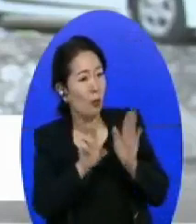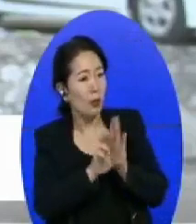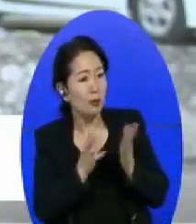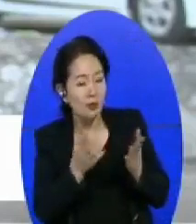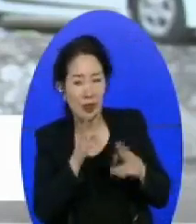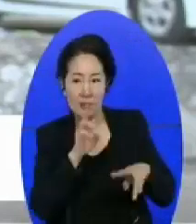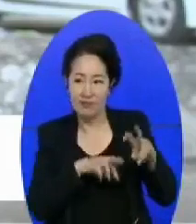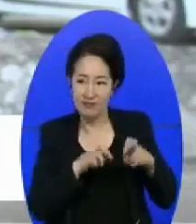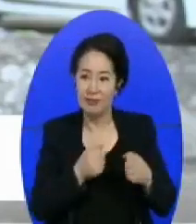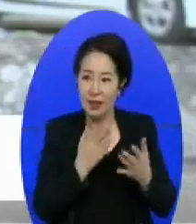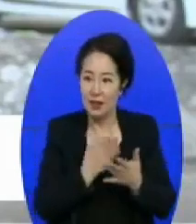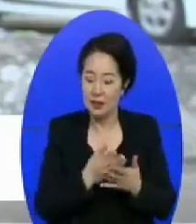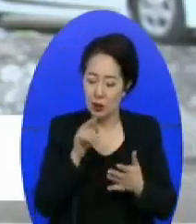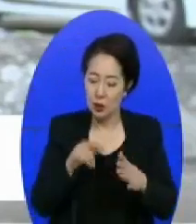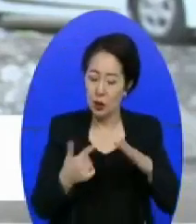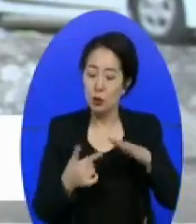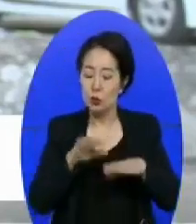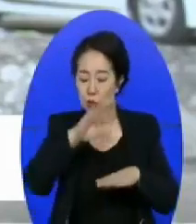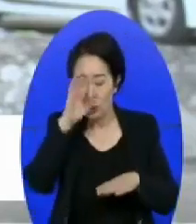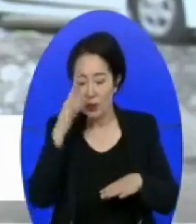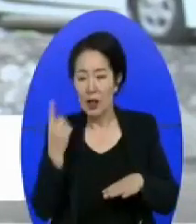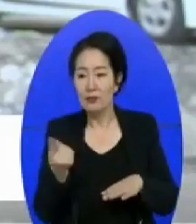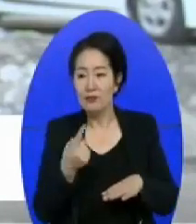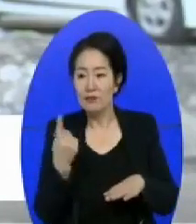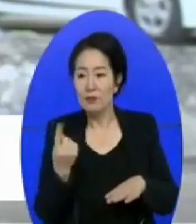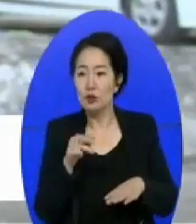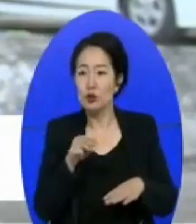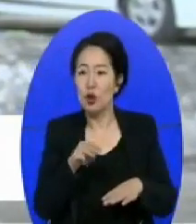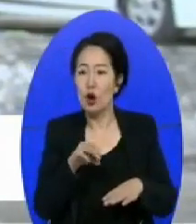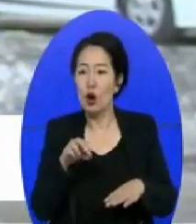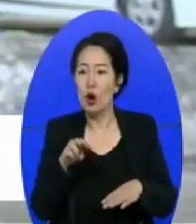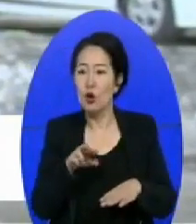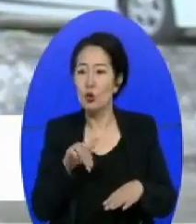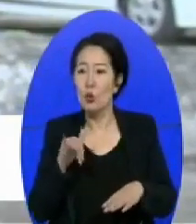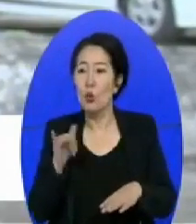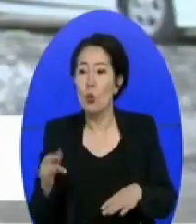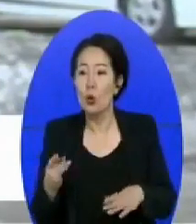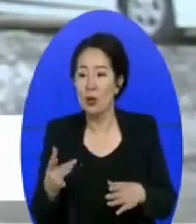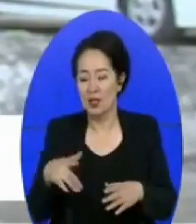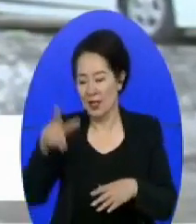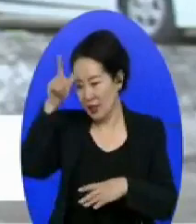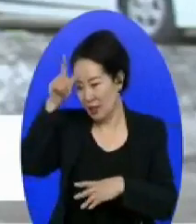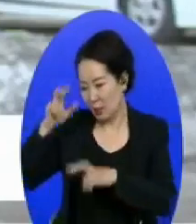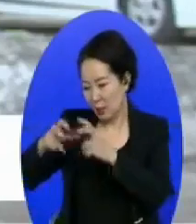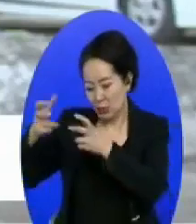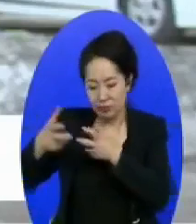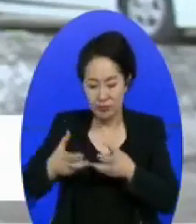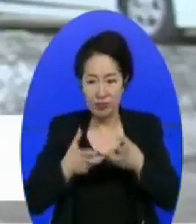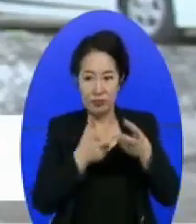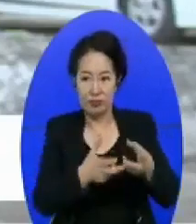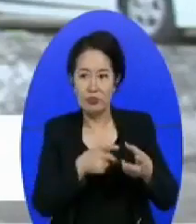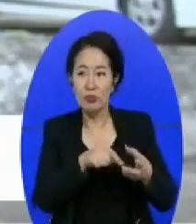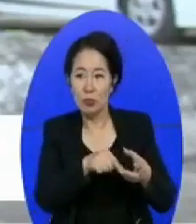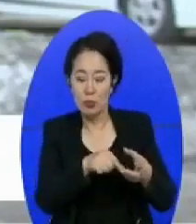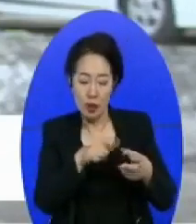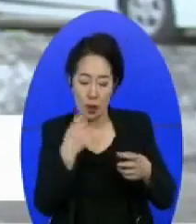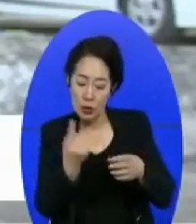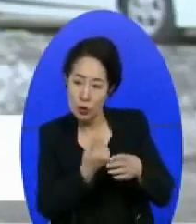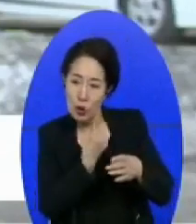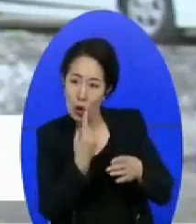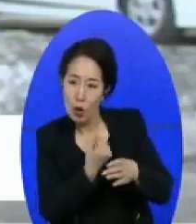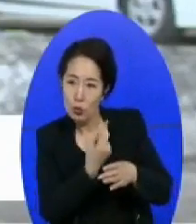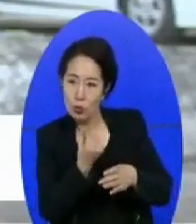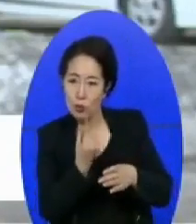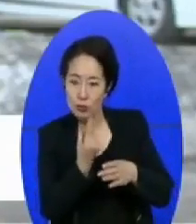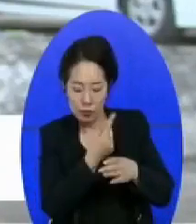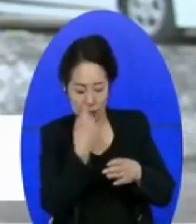За бидний энэ суурилуулж байгаа энэ дулааны тоолвор бол одоо Герман улсад үйлдвэрлэгдсэн ийм Siemens одоо маркийн тоолвор байгаа. За энэ маань тоолврын онцлог маань